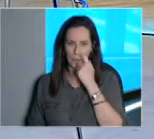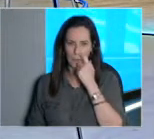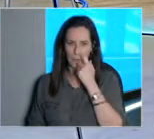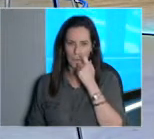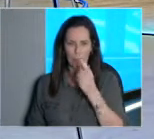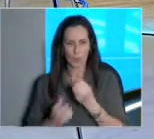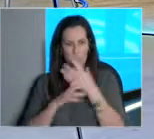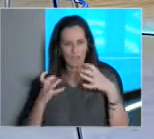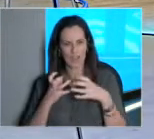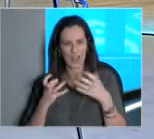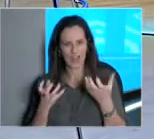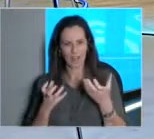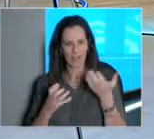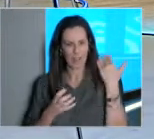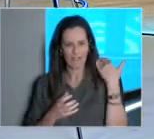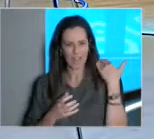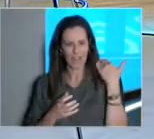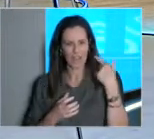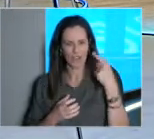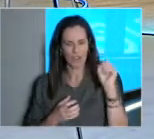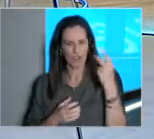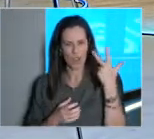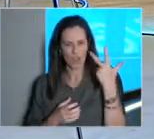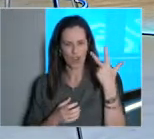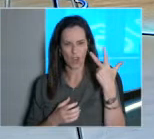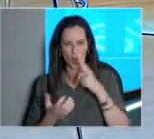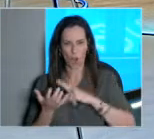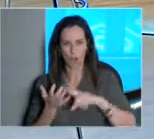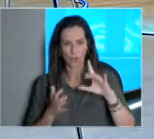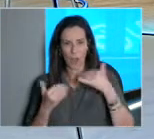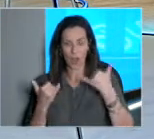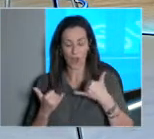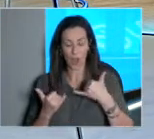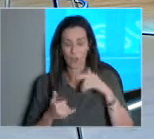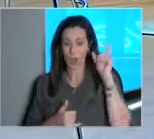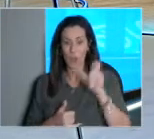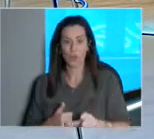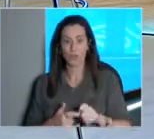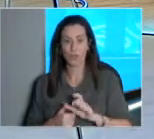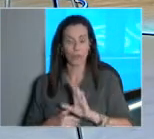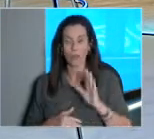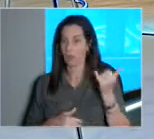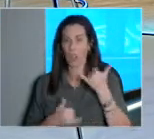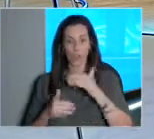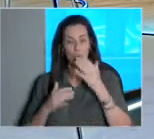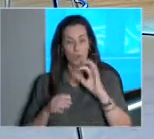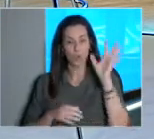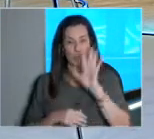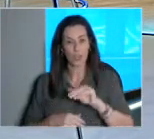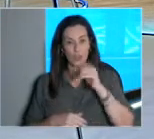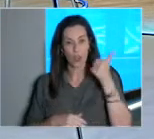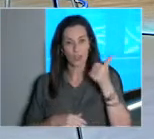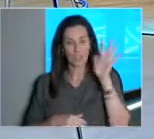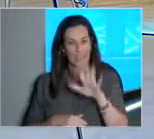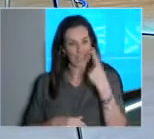יודעת, הוא יסד מפלגה לפני, לא יודע, 3 שבועות, חודש, נכון, ורק נכון. עכשיו הוא צייה, האיש שכל חייו חי ברשתות, והאספק שלו